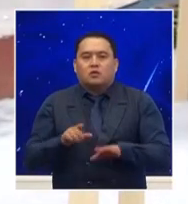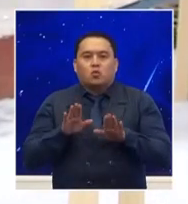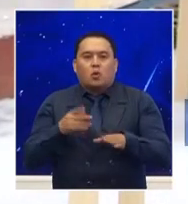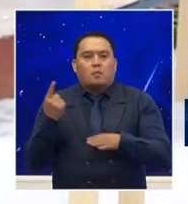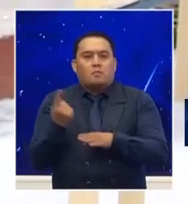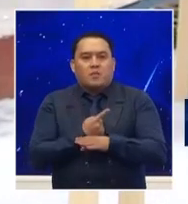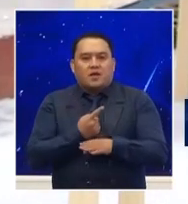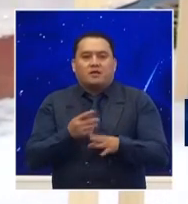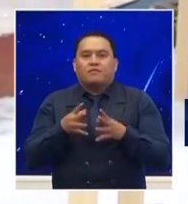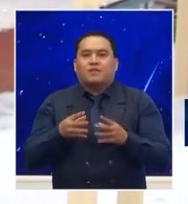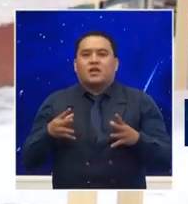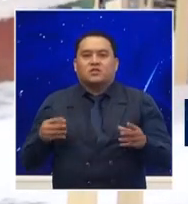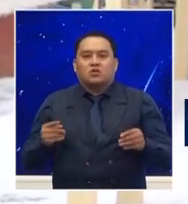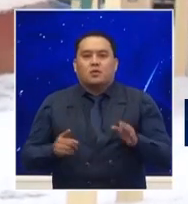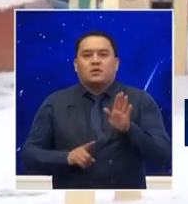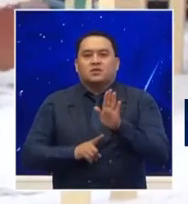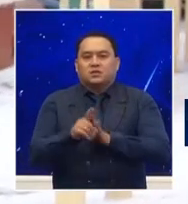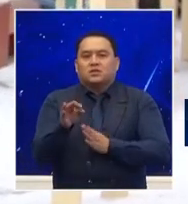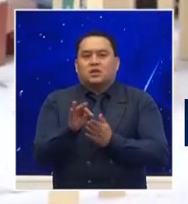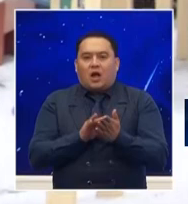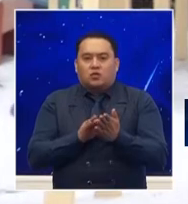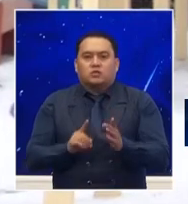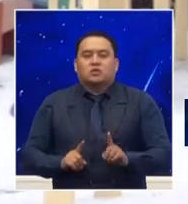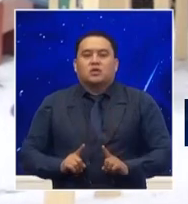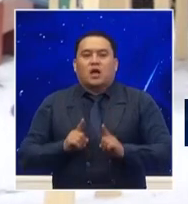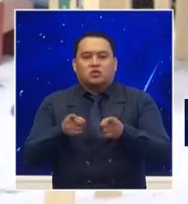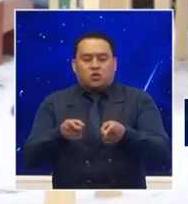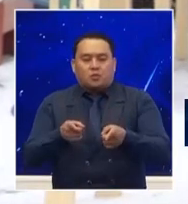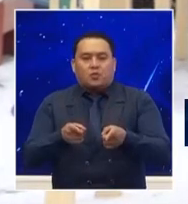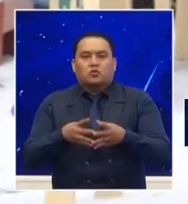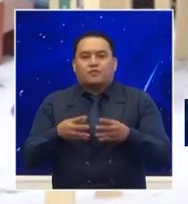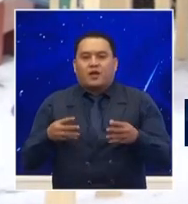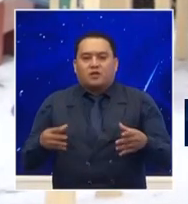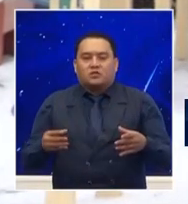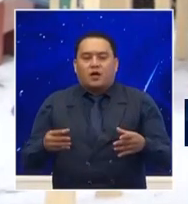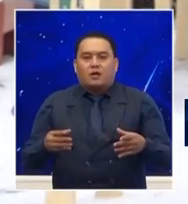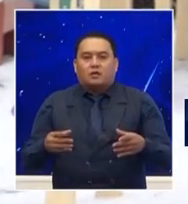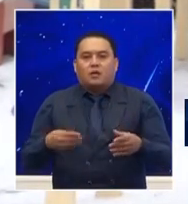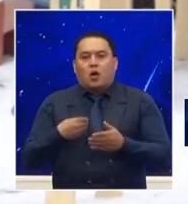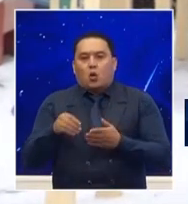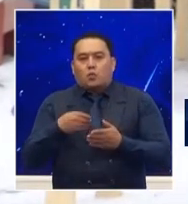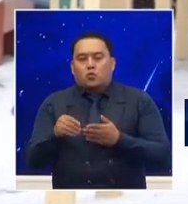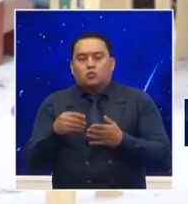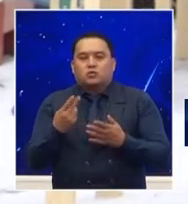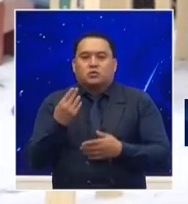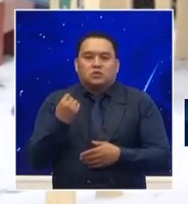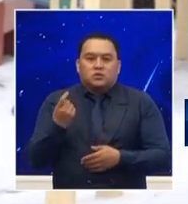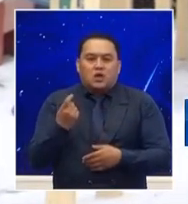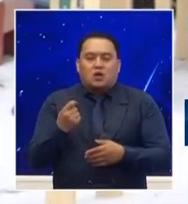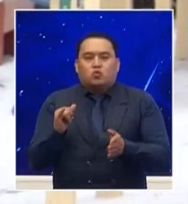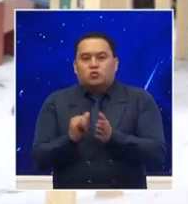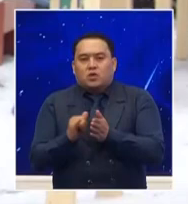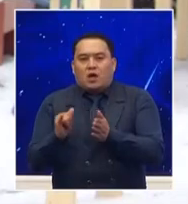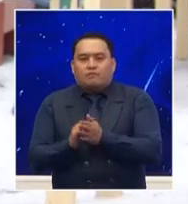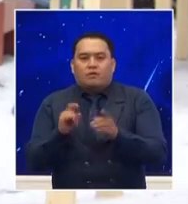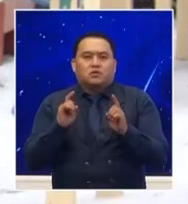Где-то с весны мы сразу начали этим заниматься. Стали закупать станки, купили станок вот